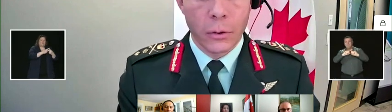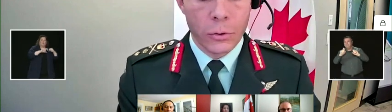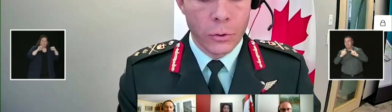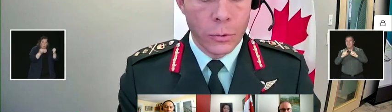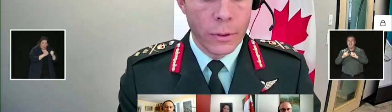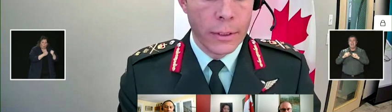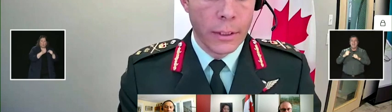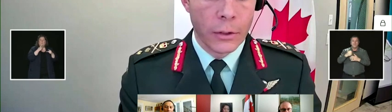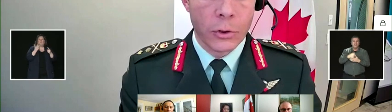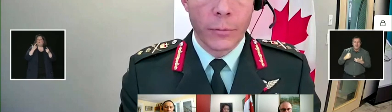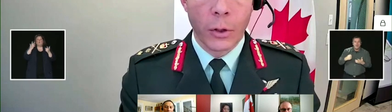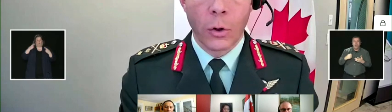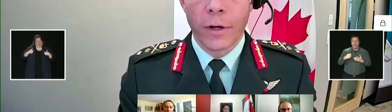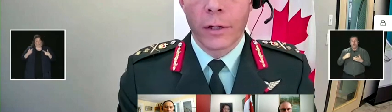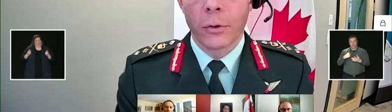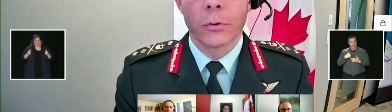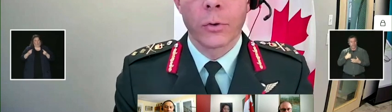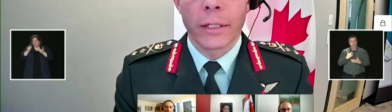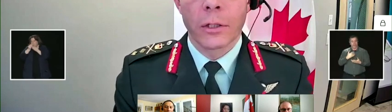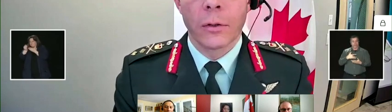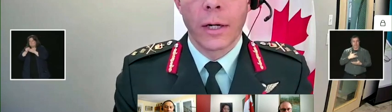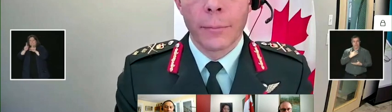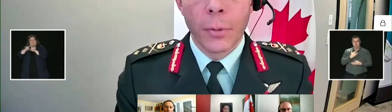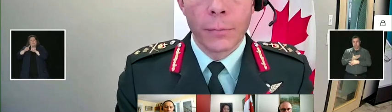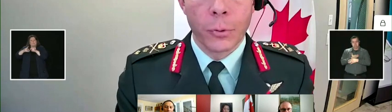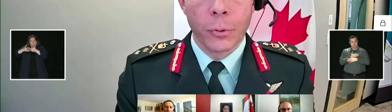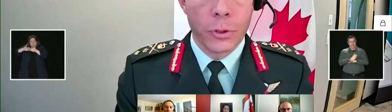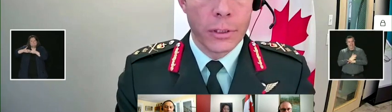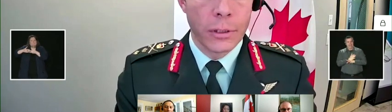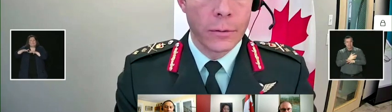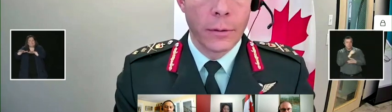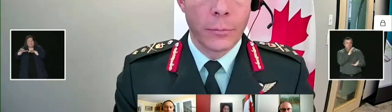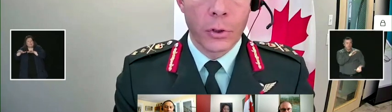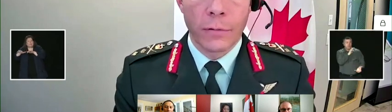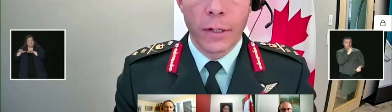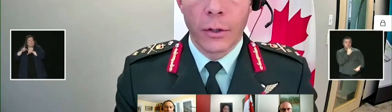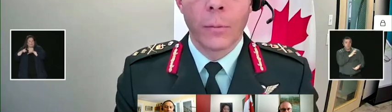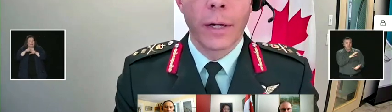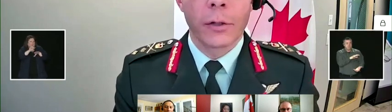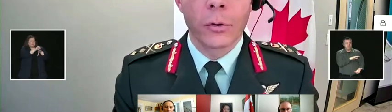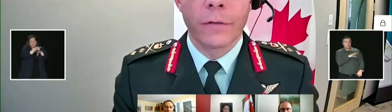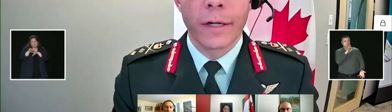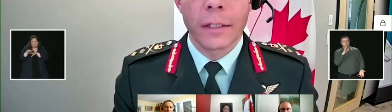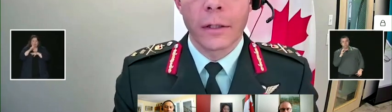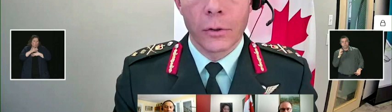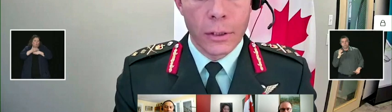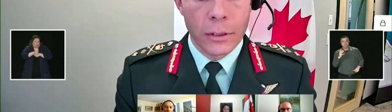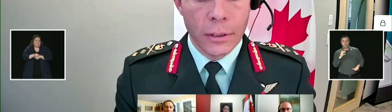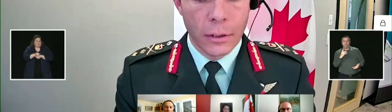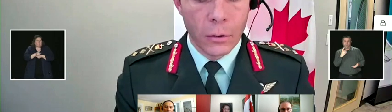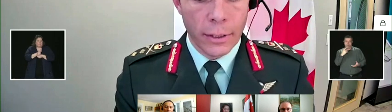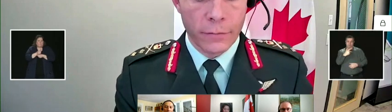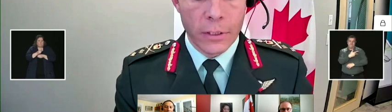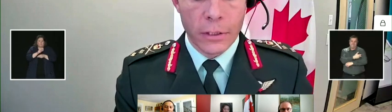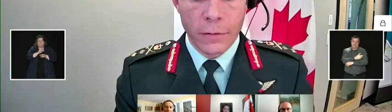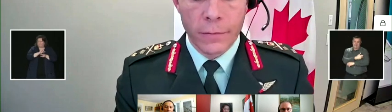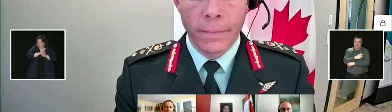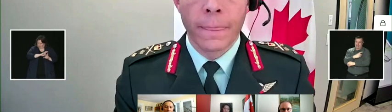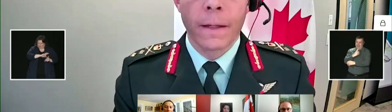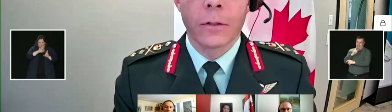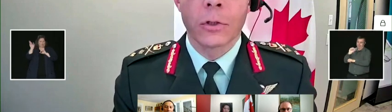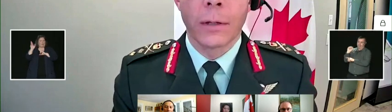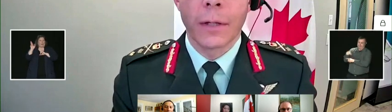Alors ça continue. Et nous sommes donc convaincus que nous restons en bonne position pour recevoir un nombre accru de vaccins autorisés contre la